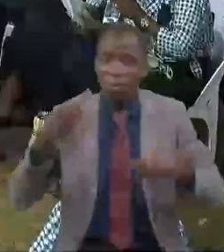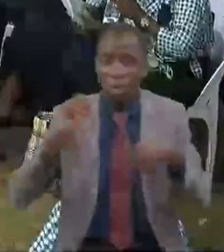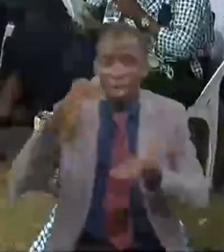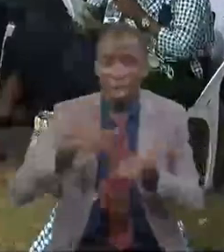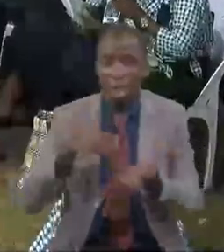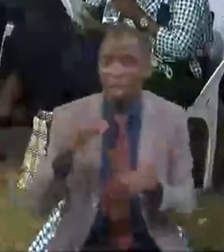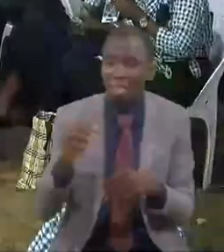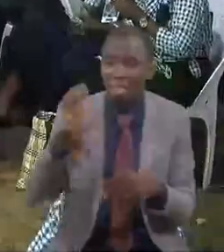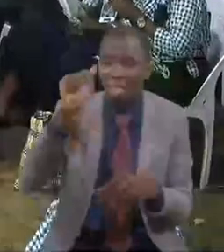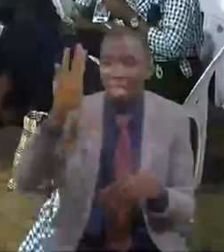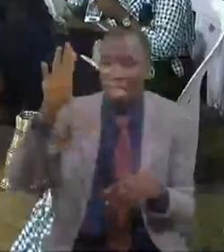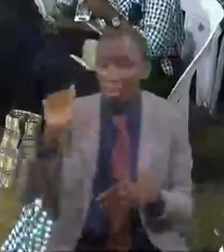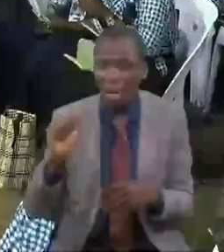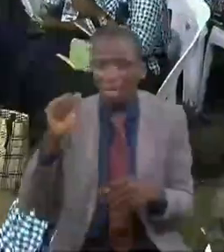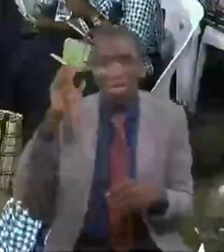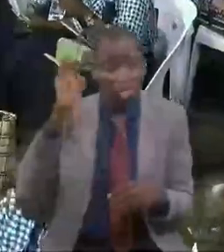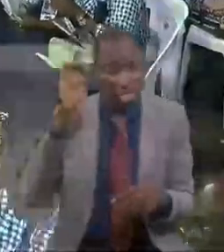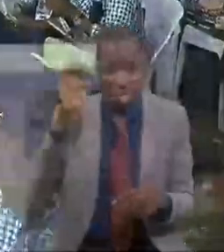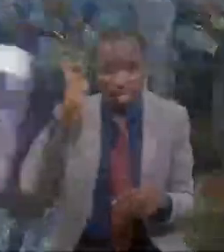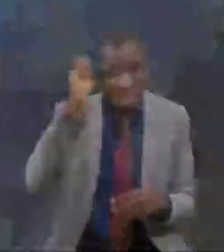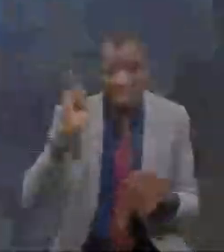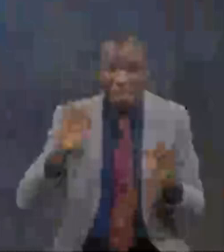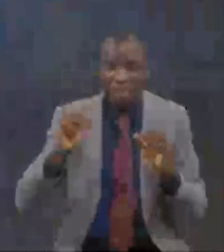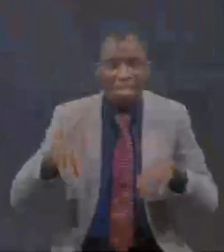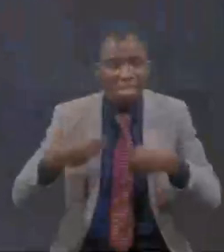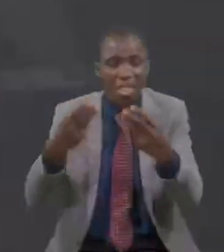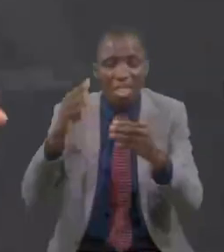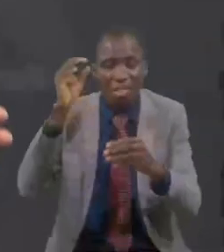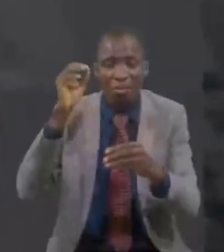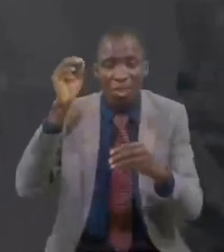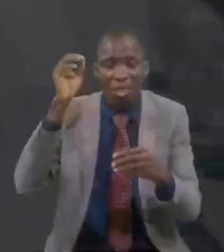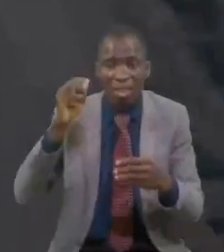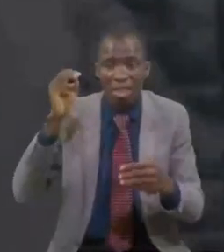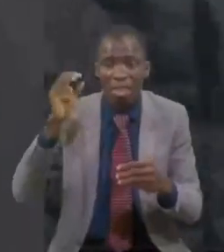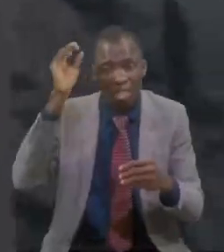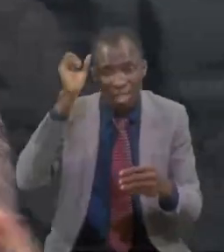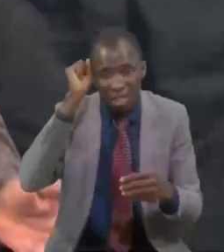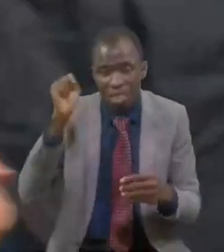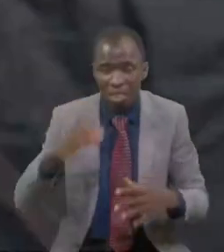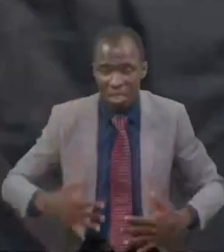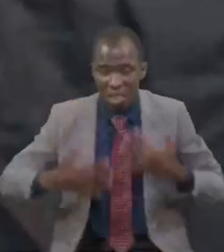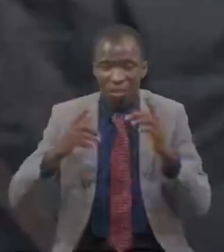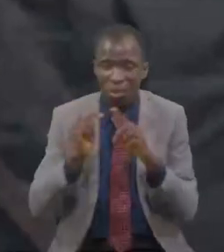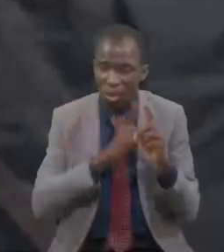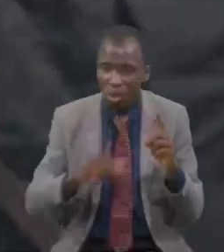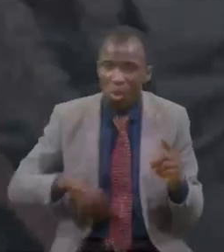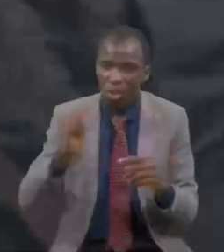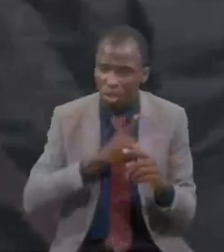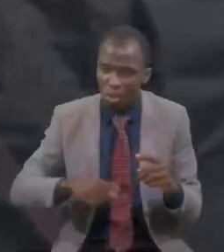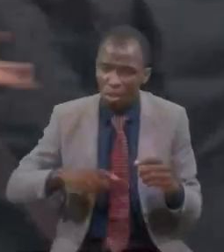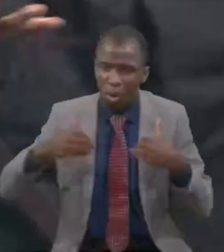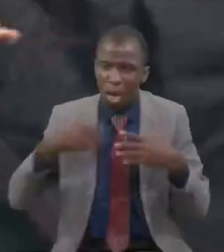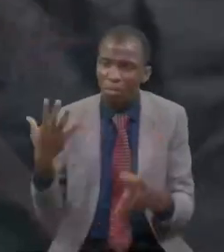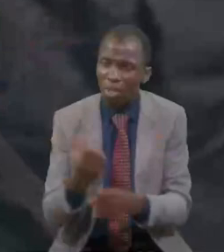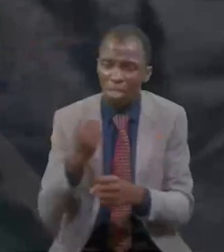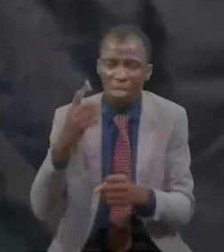et il a donné sa vie sa vie au Seigneur et le Seigneur a ôté